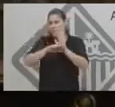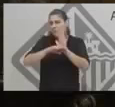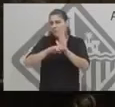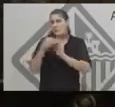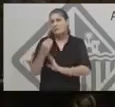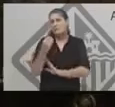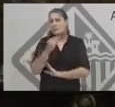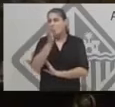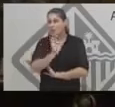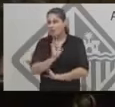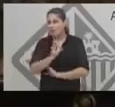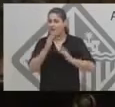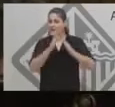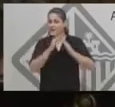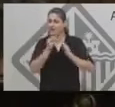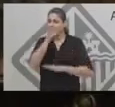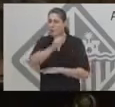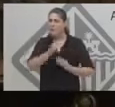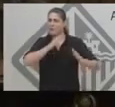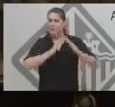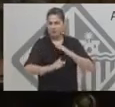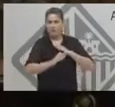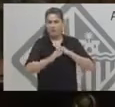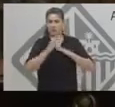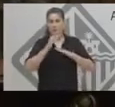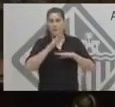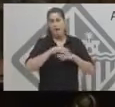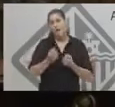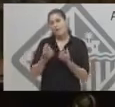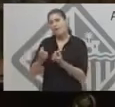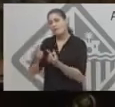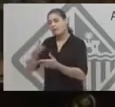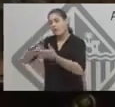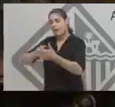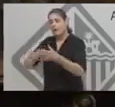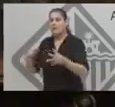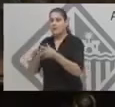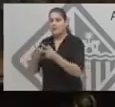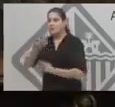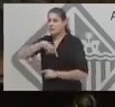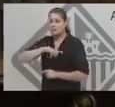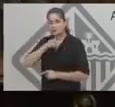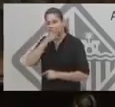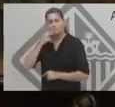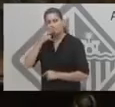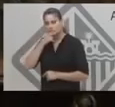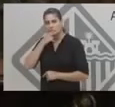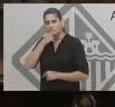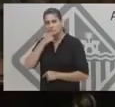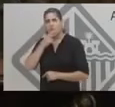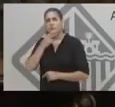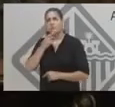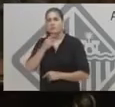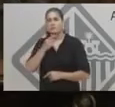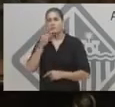d'habitatge és la compra directa de pisos per destinar-los a lloguer social. Per això, ens en comprometem a destinar una quantitat milionària d'euros